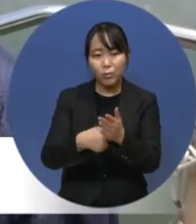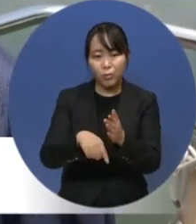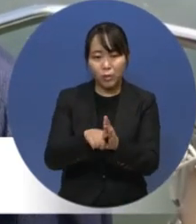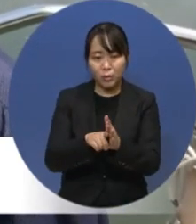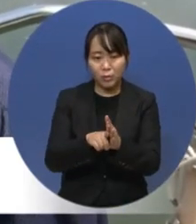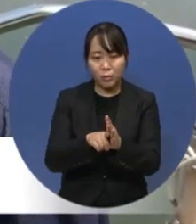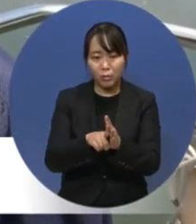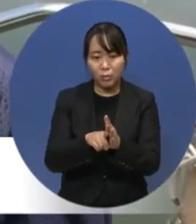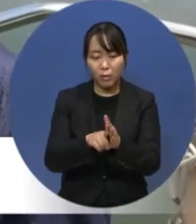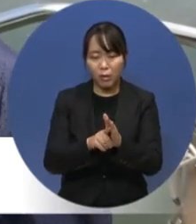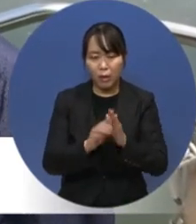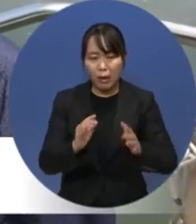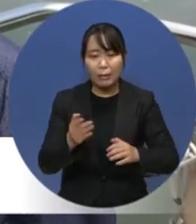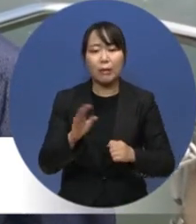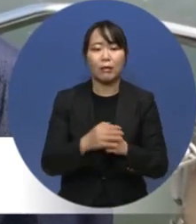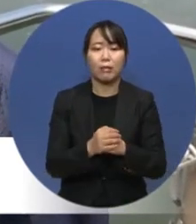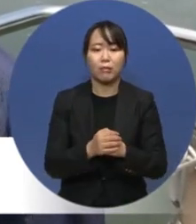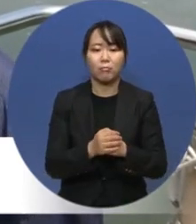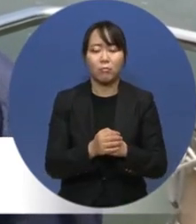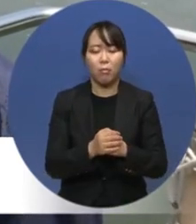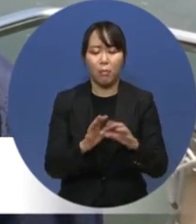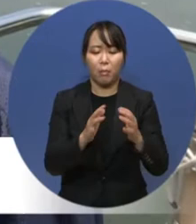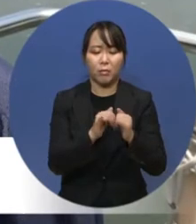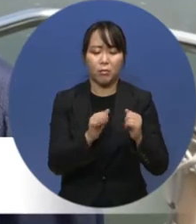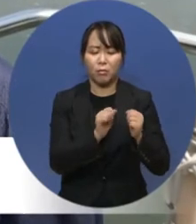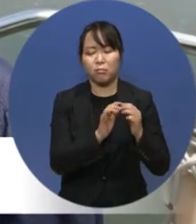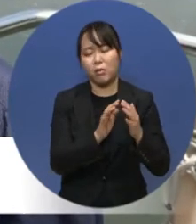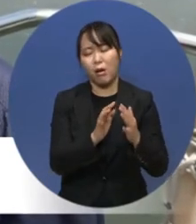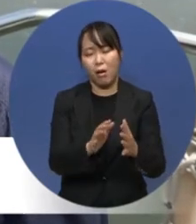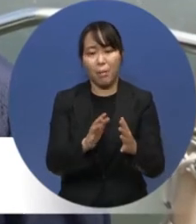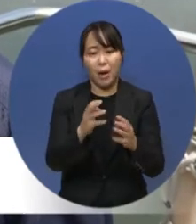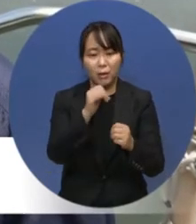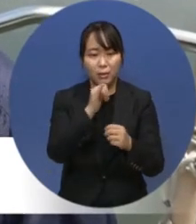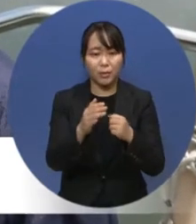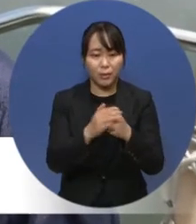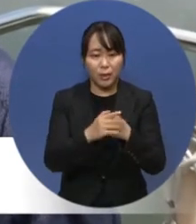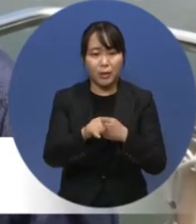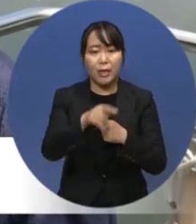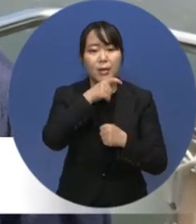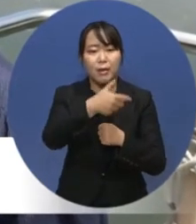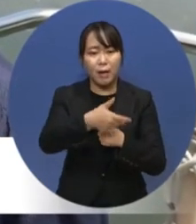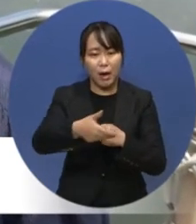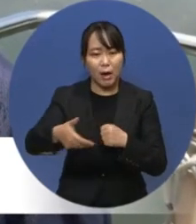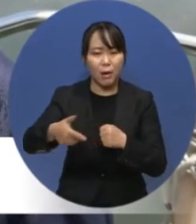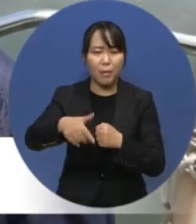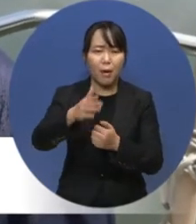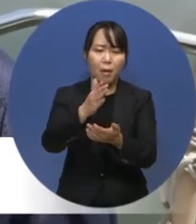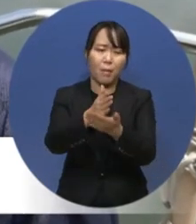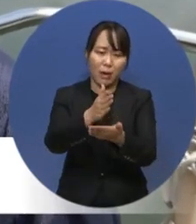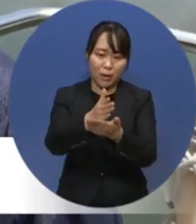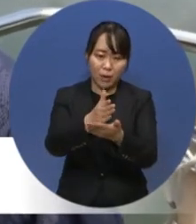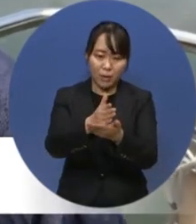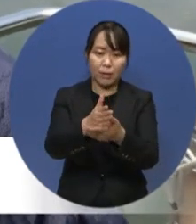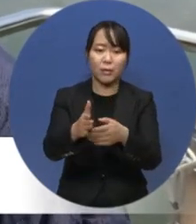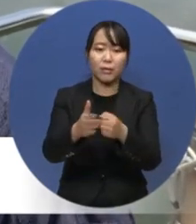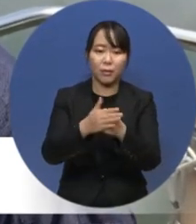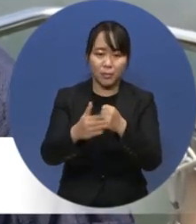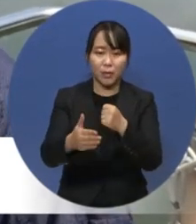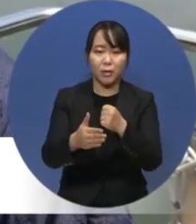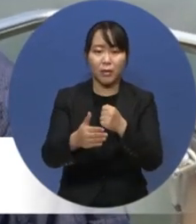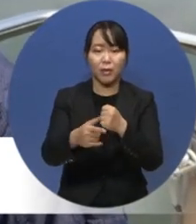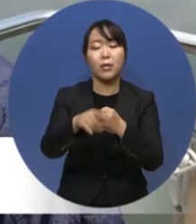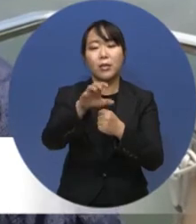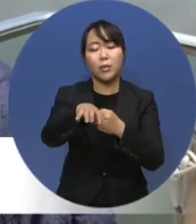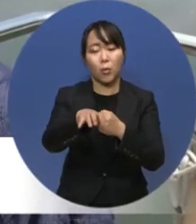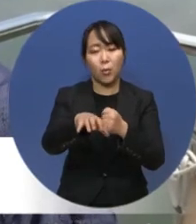오다가 워낙 그 따르는 백성들이 많아서 그 이 강을 건너지 말아라 해가지고